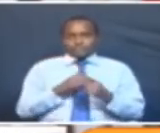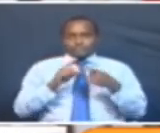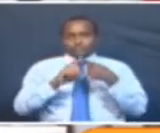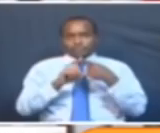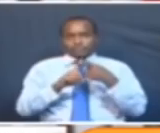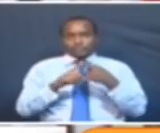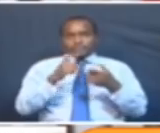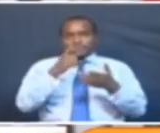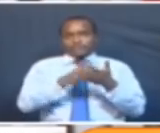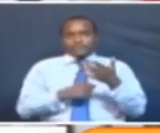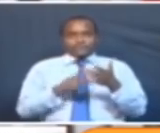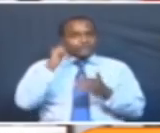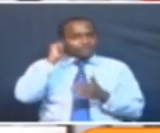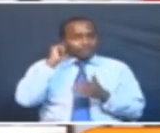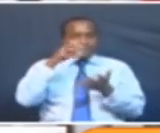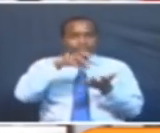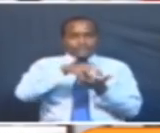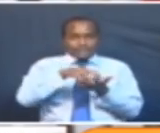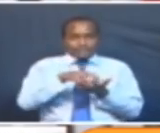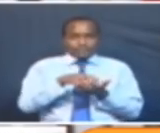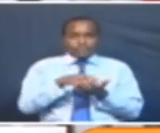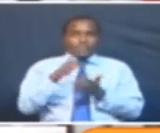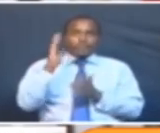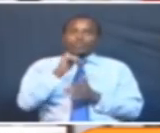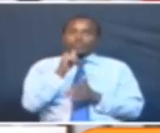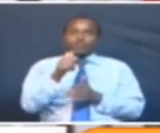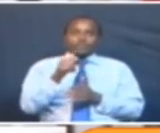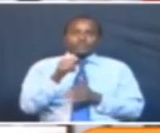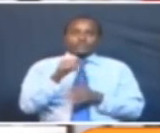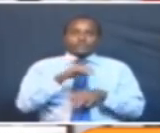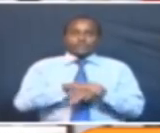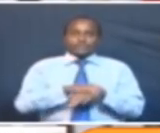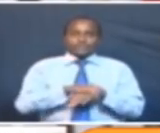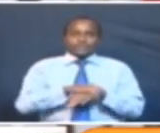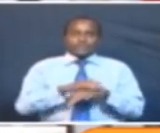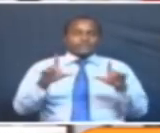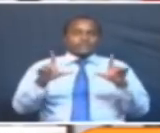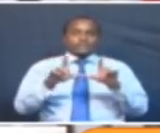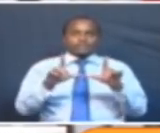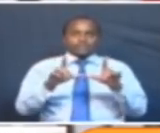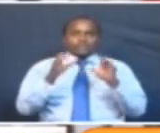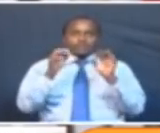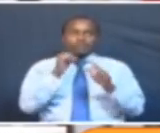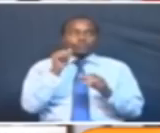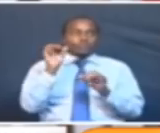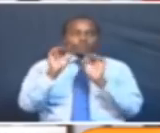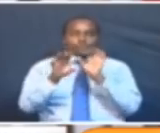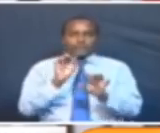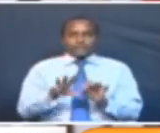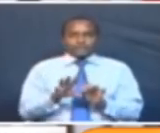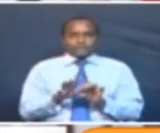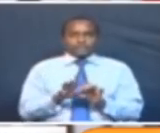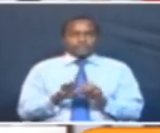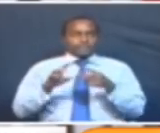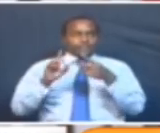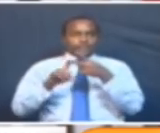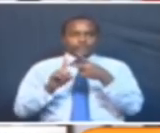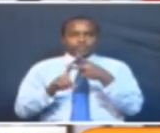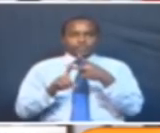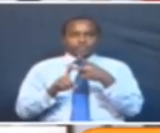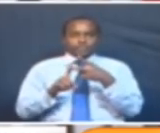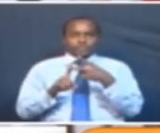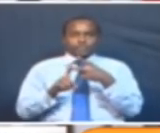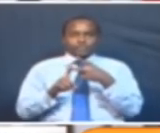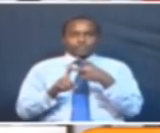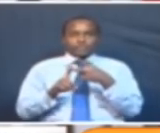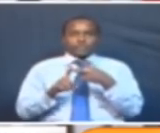tax compliance status. You will not be able to get a tax compliance certificate if you have not filed your returns. And two,